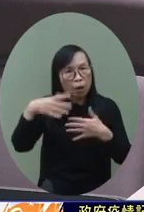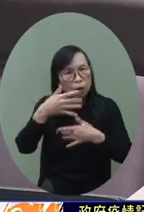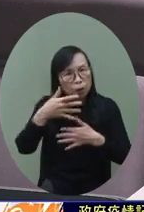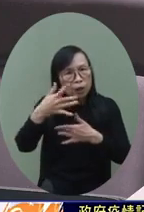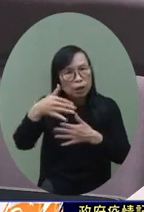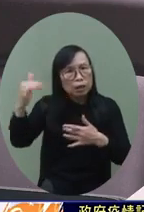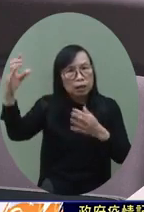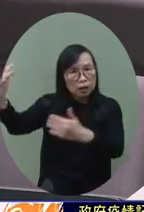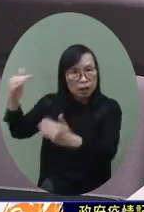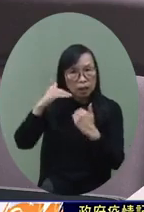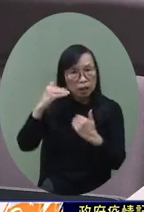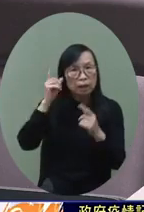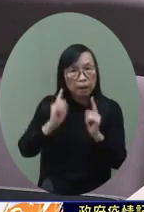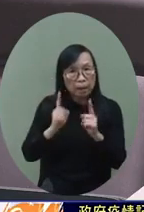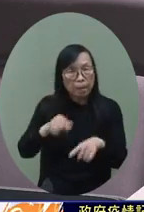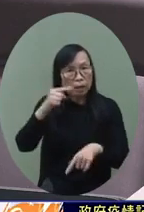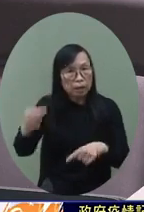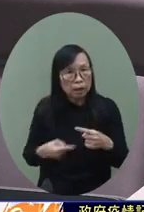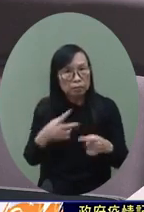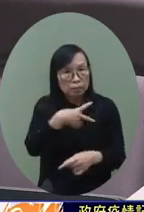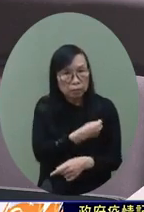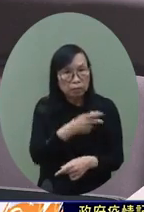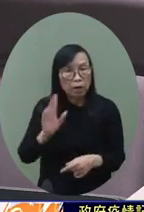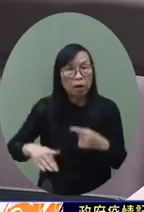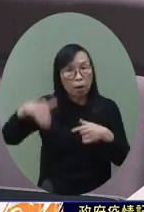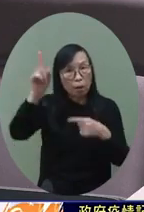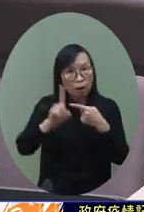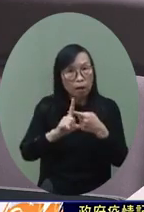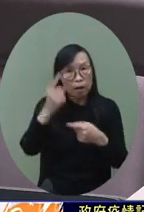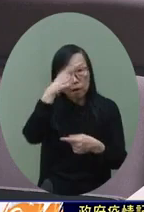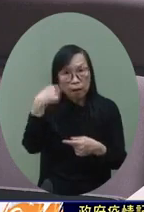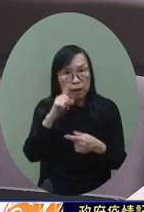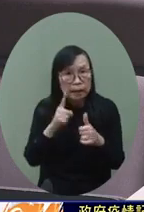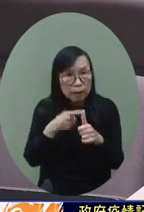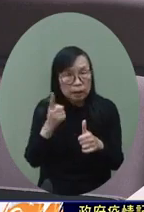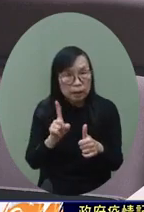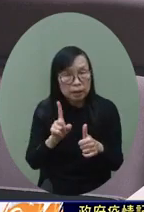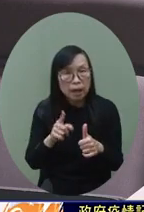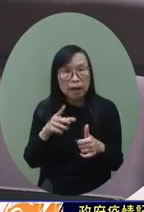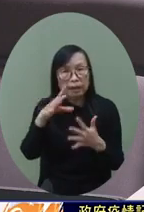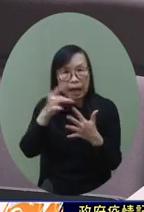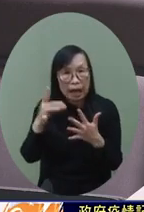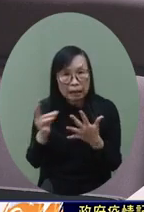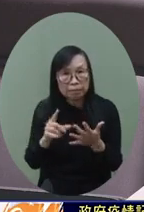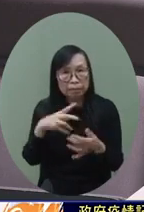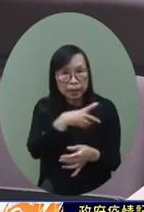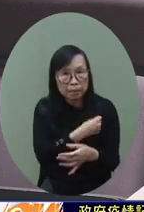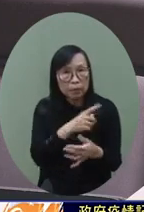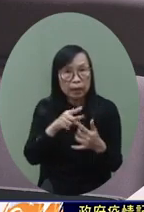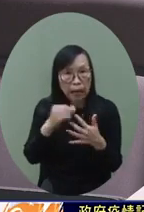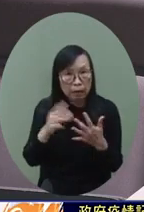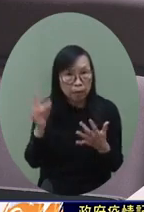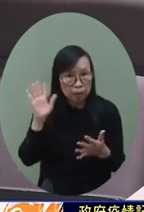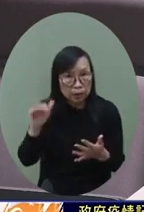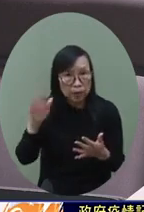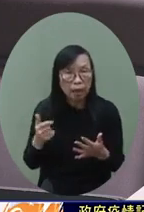啦？係咪有100,000人可以接種啦？而高危群組入邊有邊一啲人可以優先咧？佢哋有冇得揀打邊一隻疫苗咧？最後